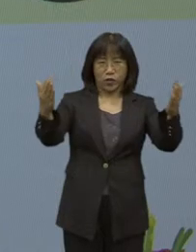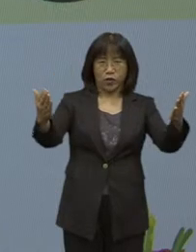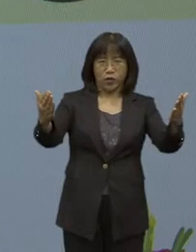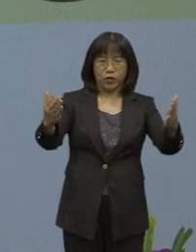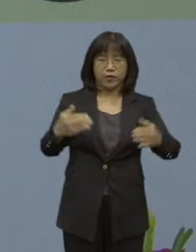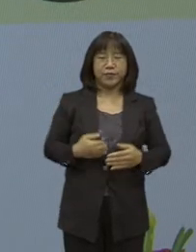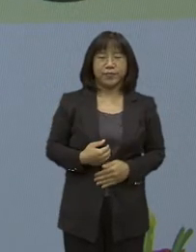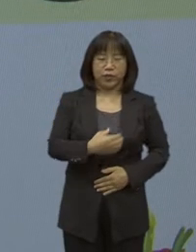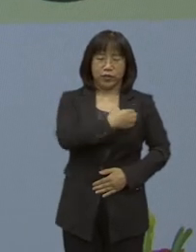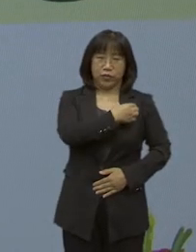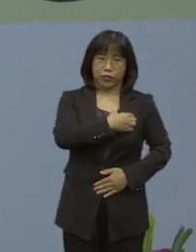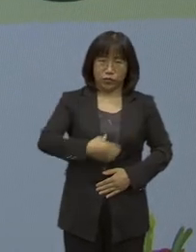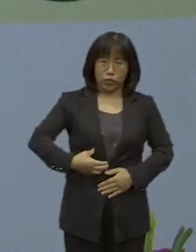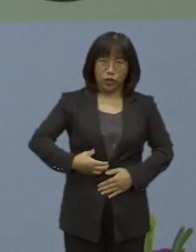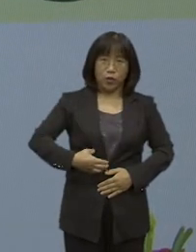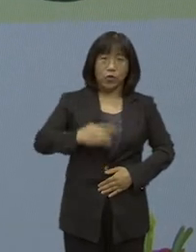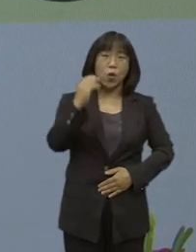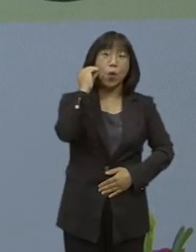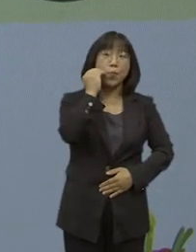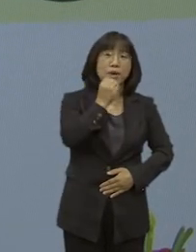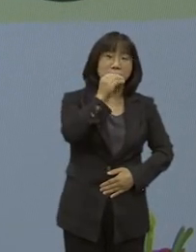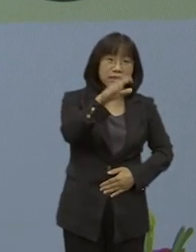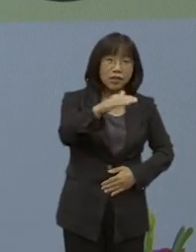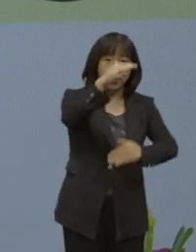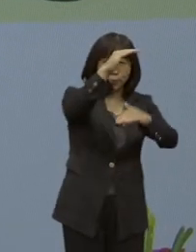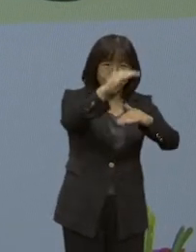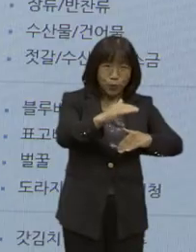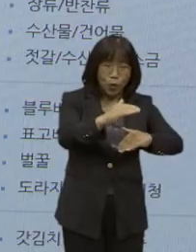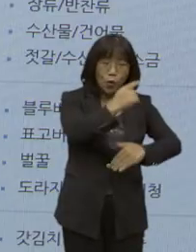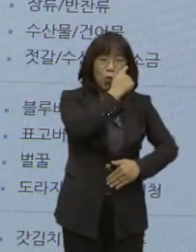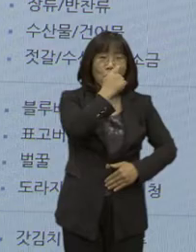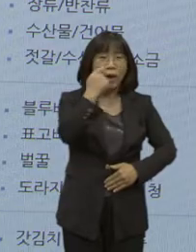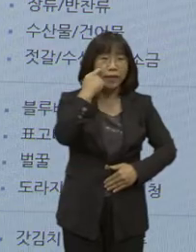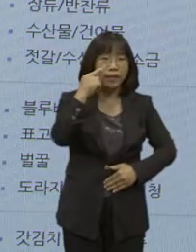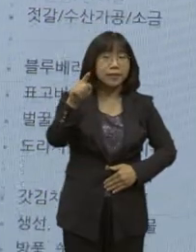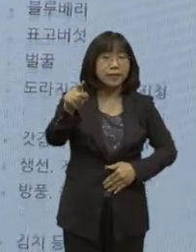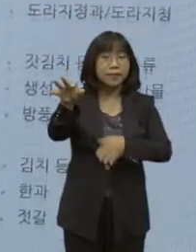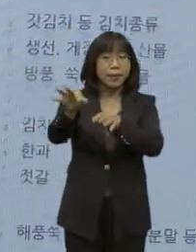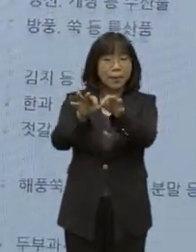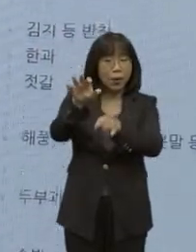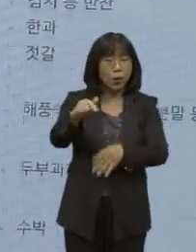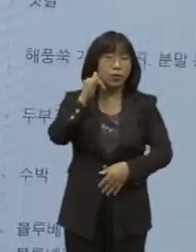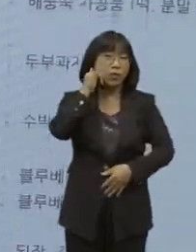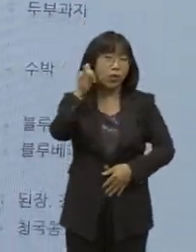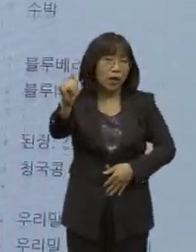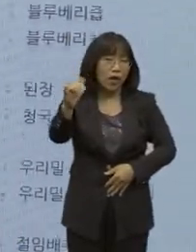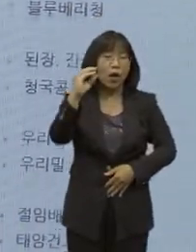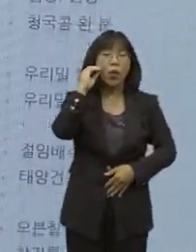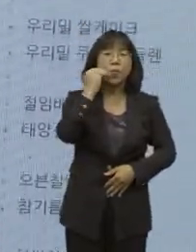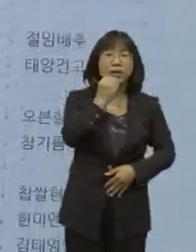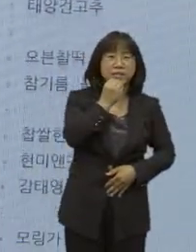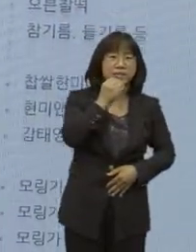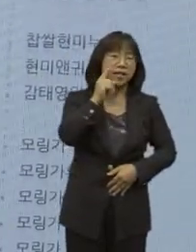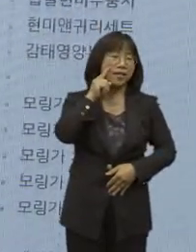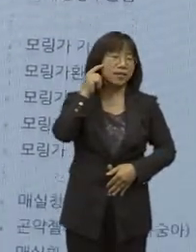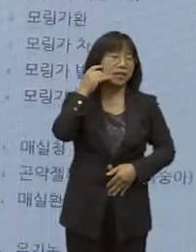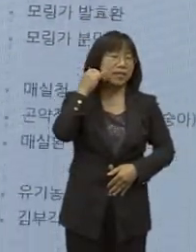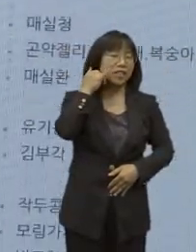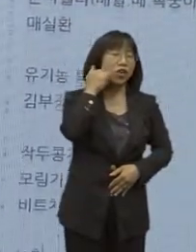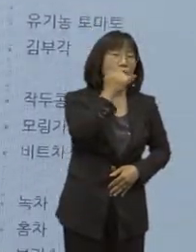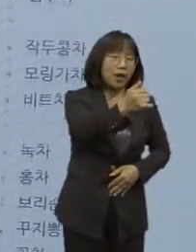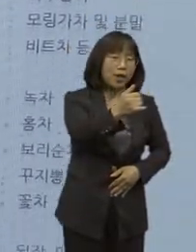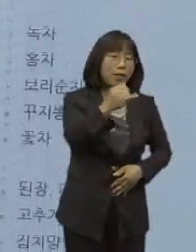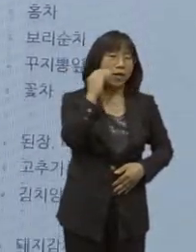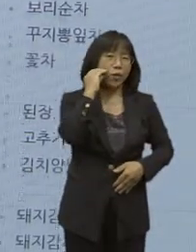구민들은 구청 홈페이지에서 품목을 확인한 뒤 판매업체에 전화를 하거나 판매처 홈페이지를 통해 직접 주문하면